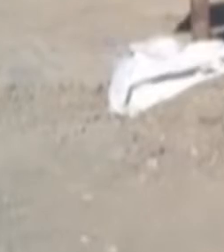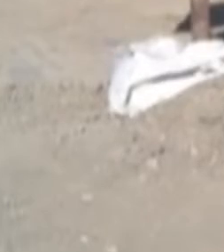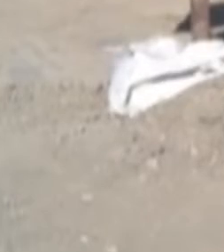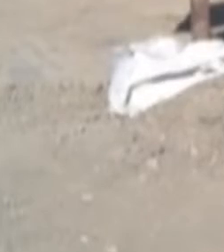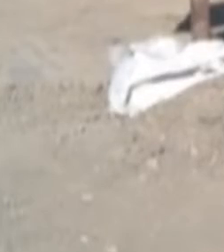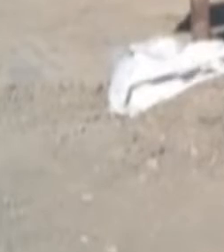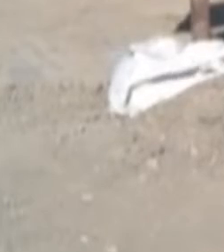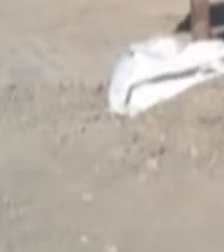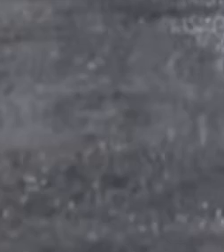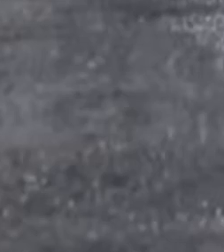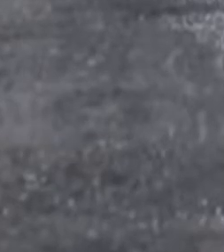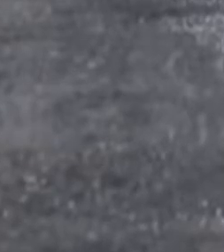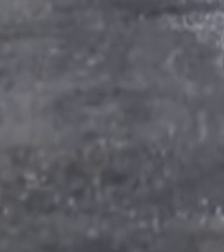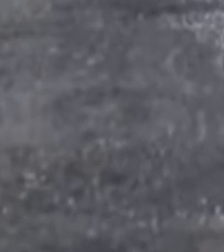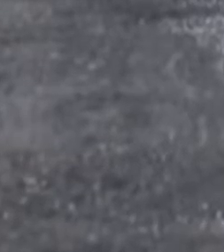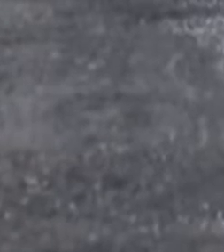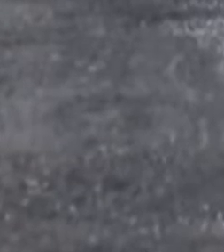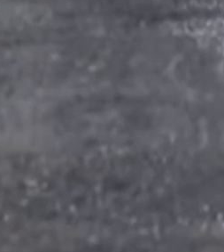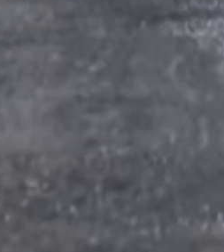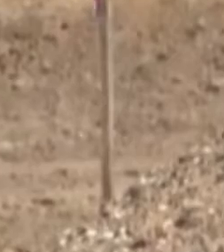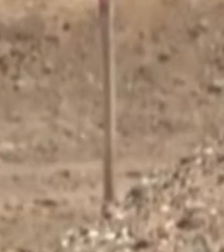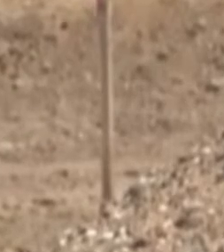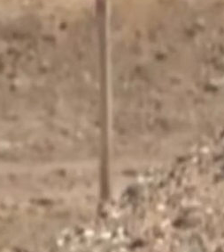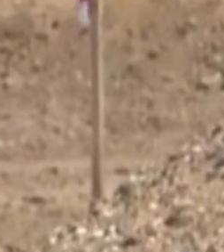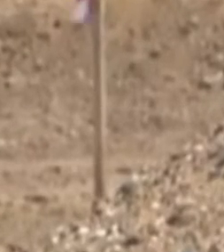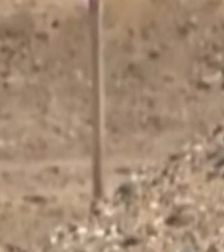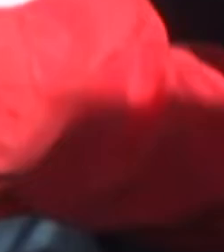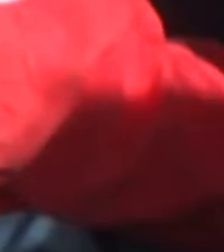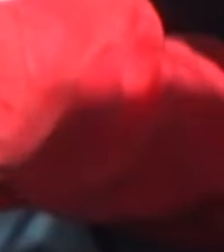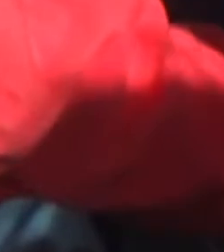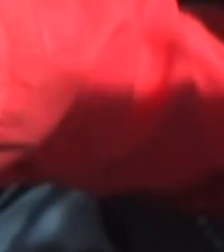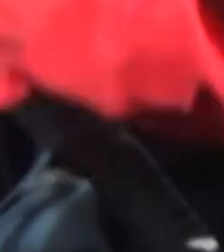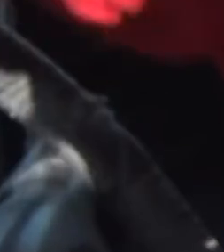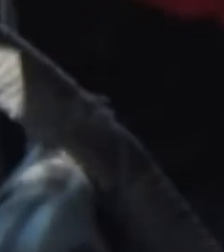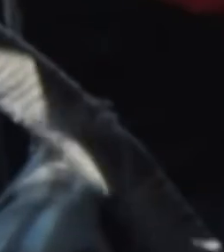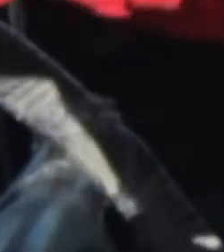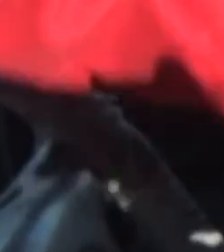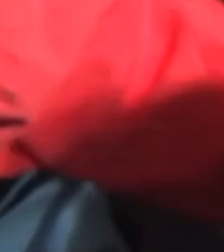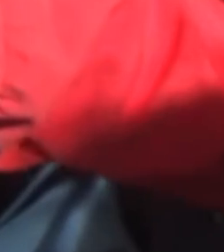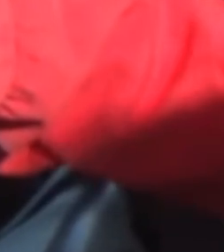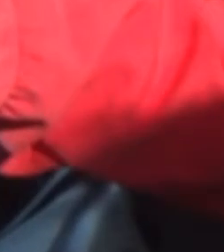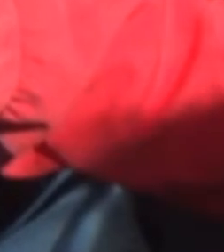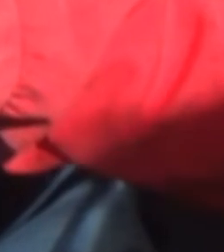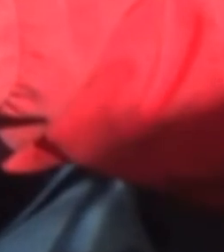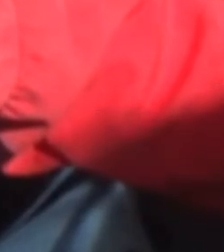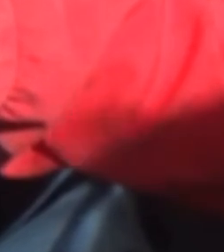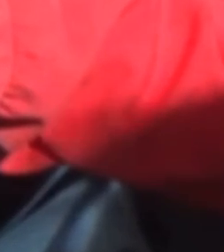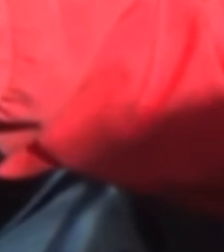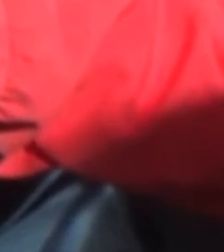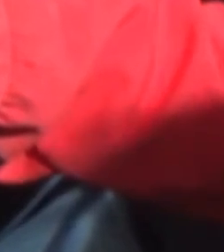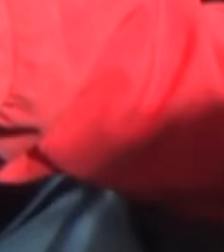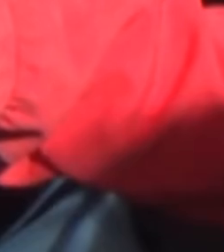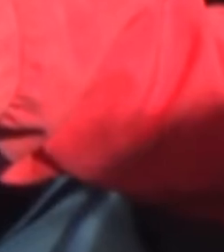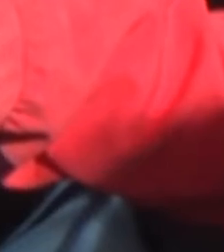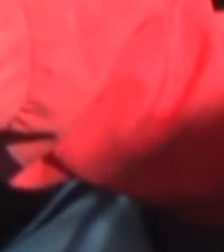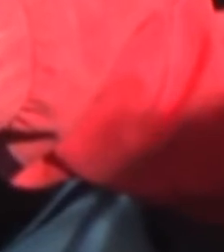грани срыва. Почему затягивается реализация многомиллиардного проекта? Они трассу даже толком не начали ремонтировать и не думая, что